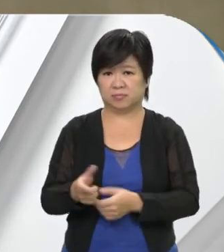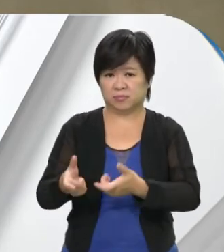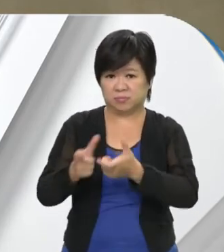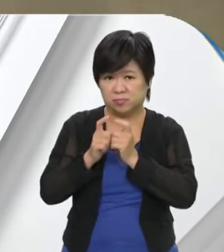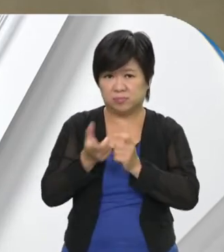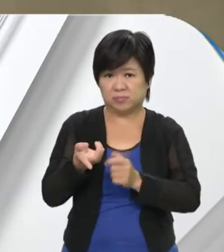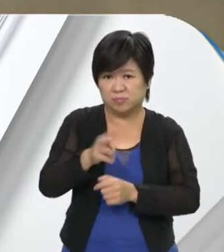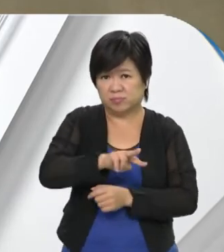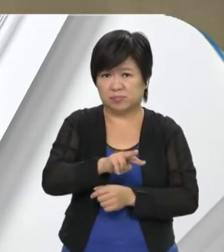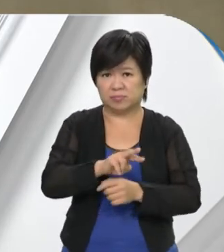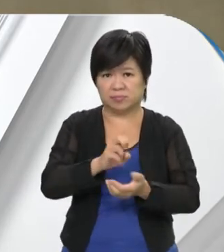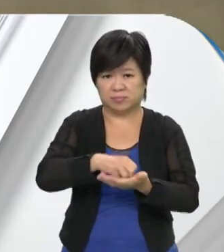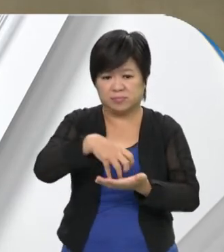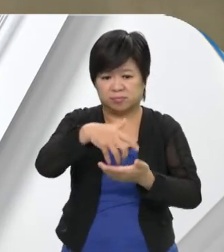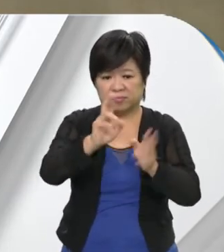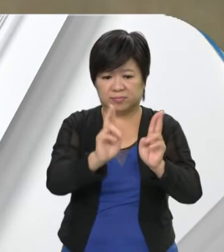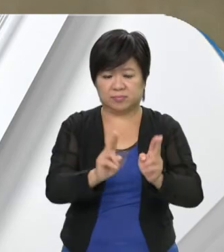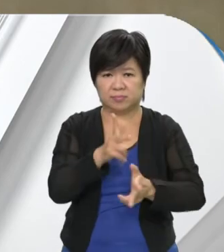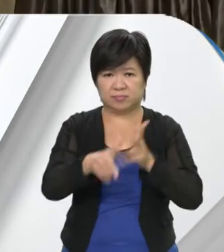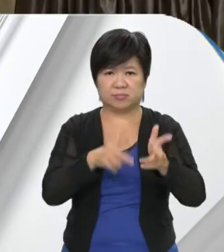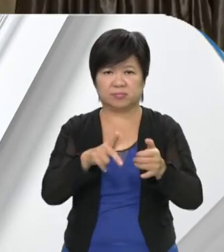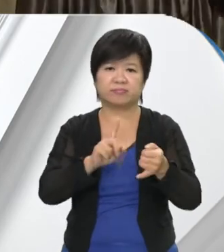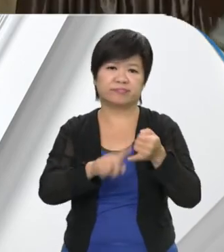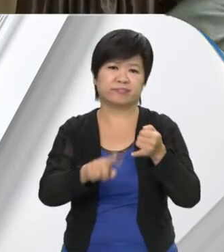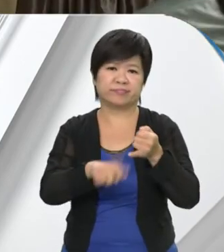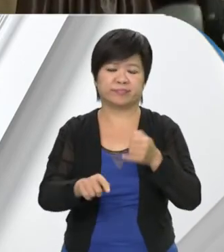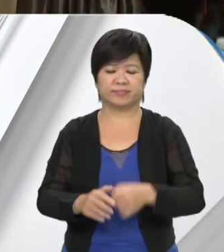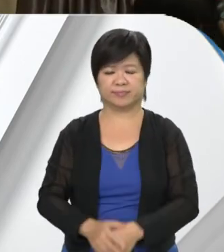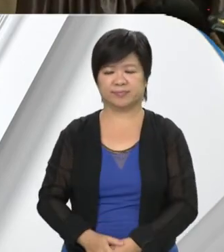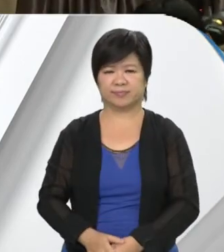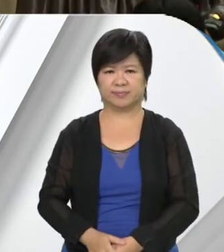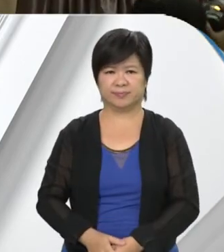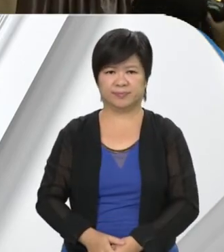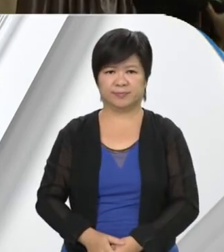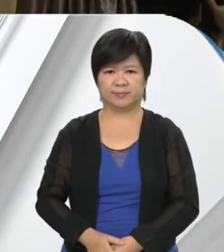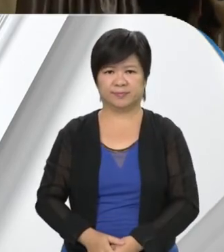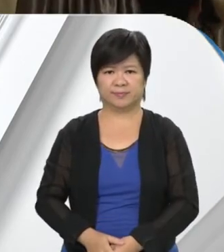电厂啊，是最后的手段。 下个新闻，请准前奏，台播头。